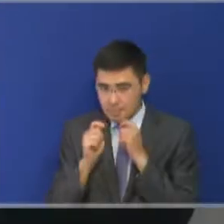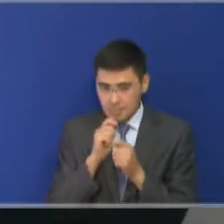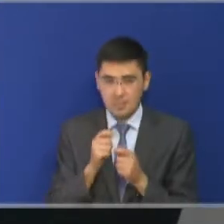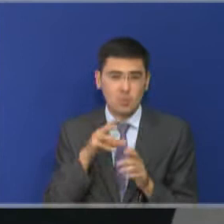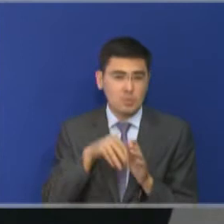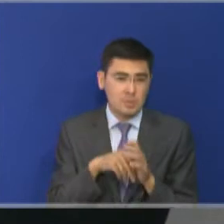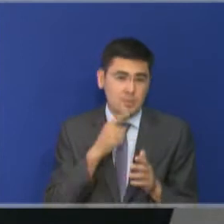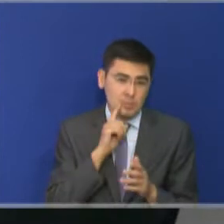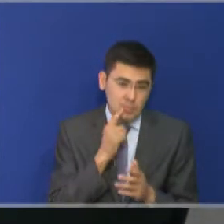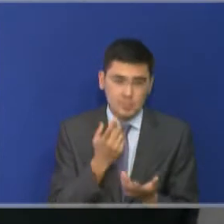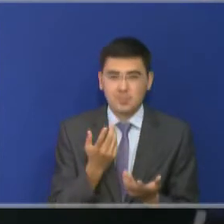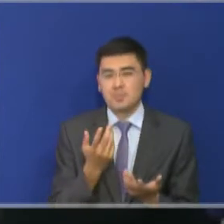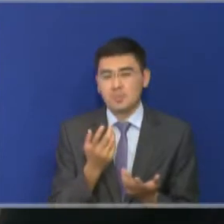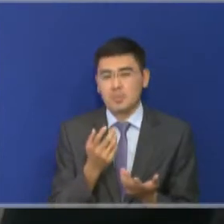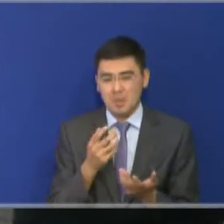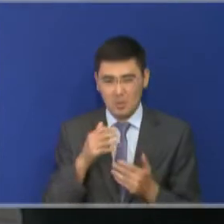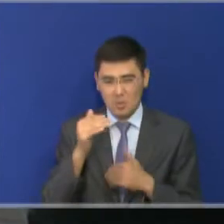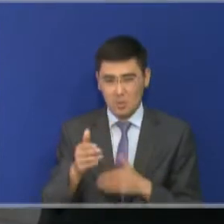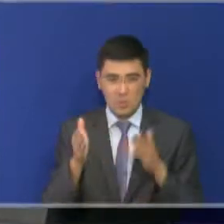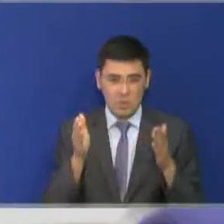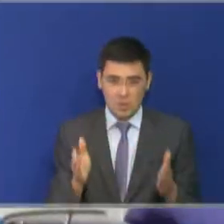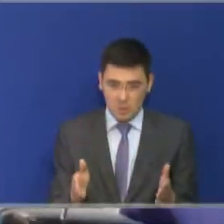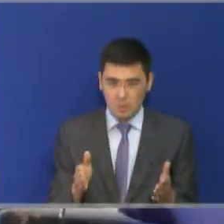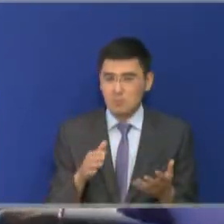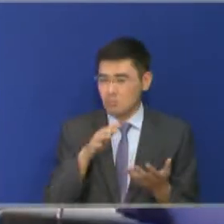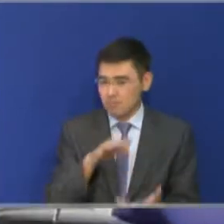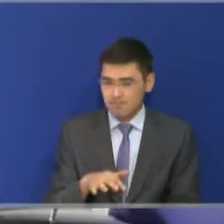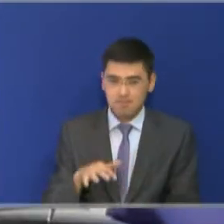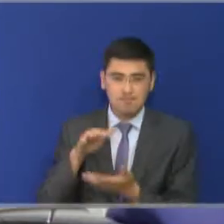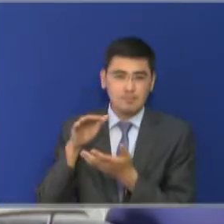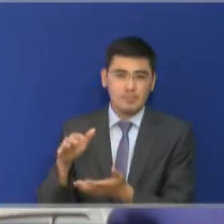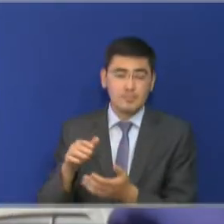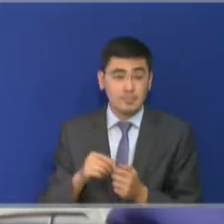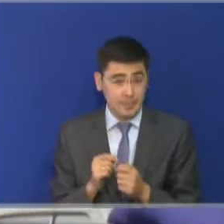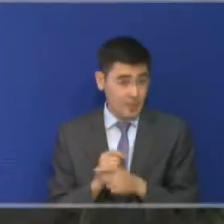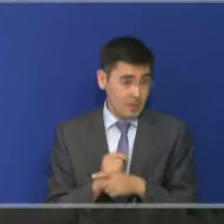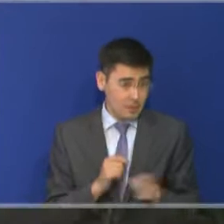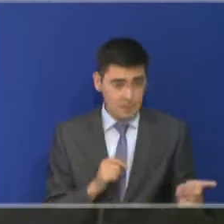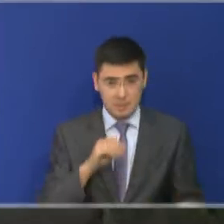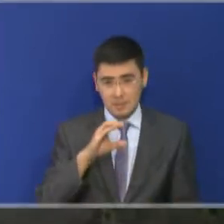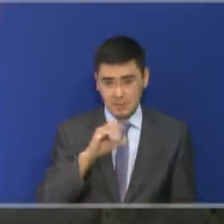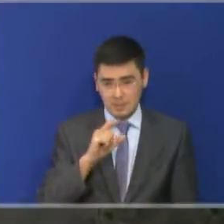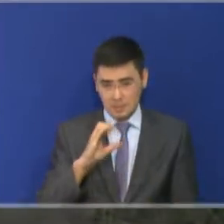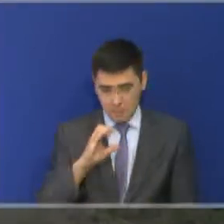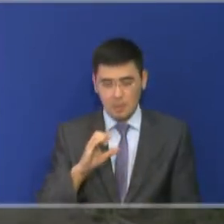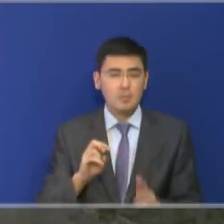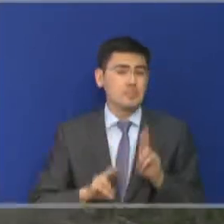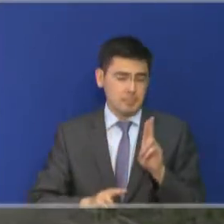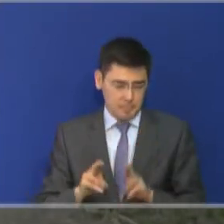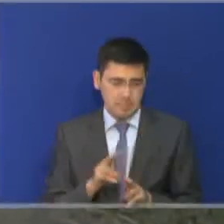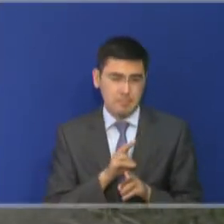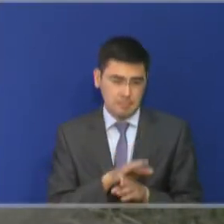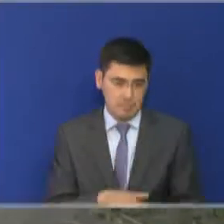қоса азық-түлікке толы базарлық қораптары бар. Барлық санитарлық эпидемиологиялық нормалар мен талаптарды сақтай отырып,